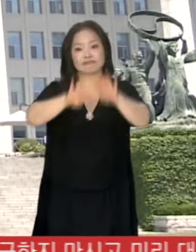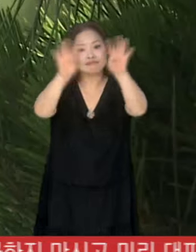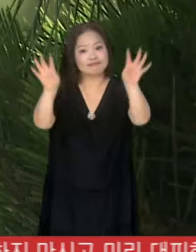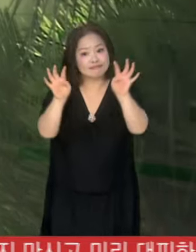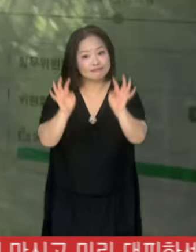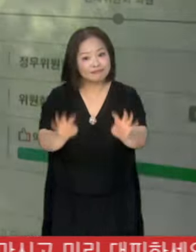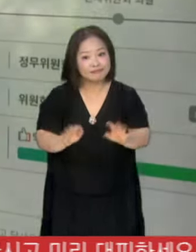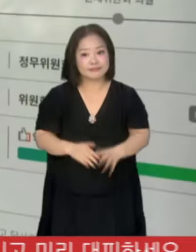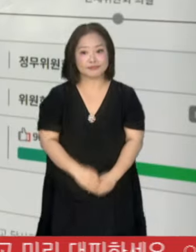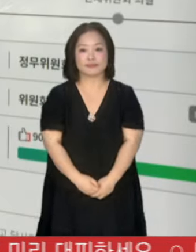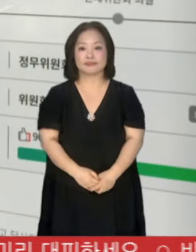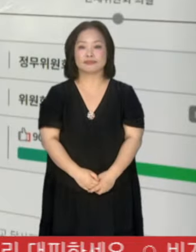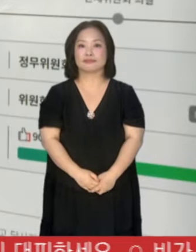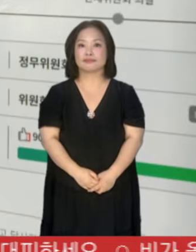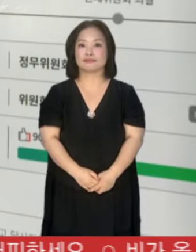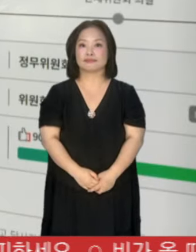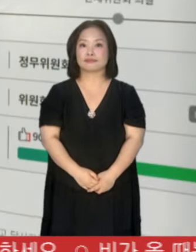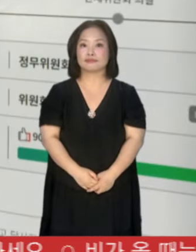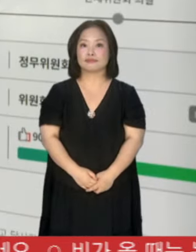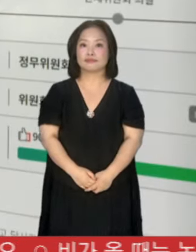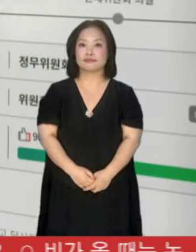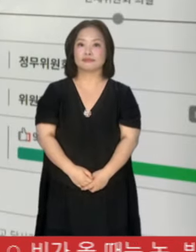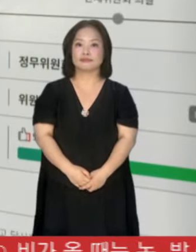있습니다 연합뉴스 t 이상현입니다